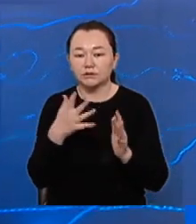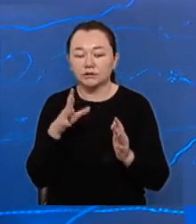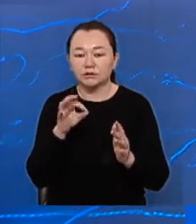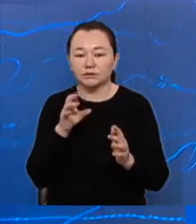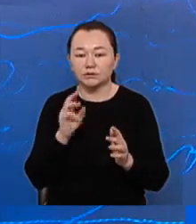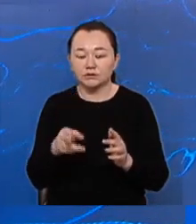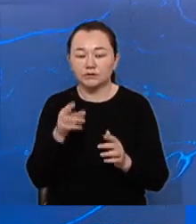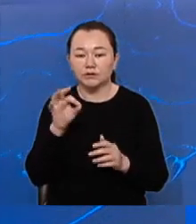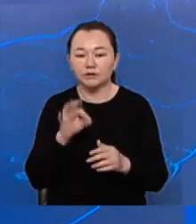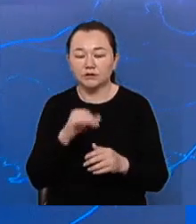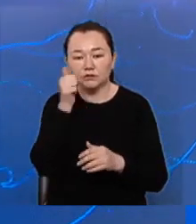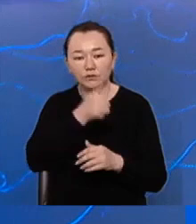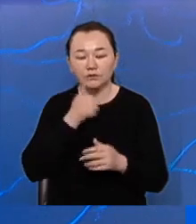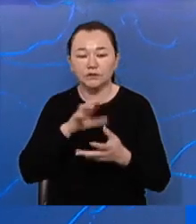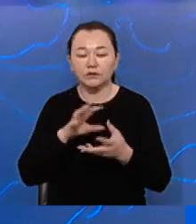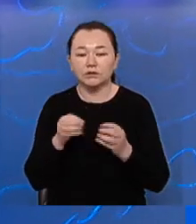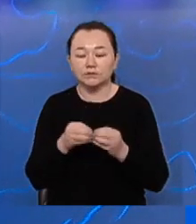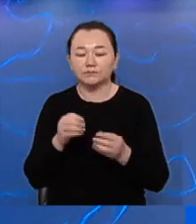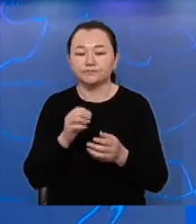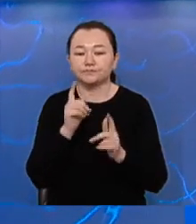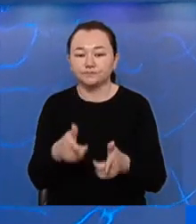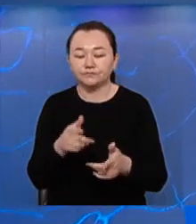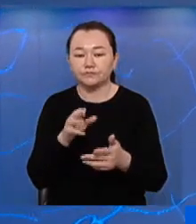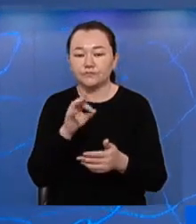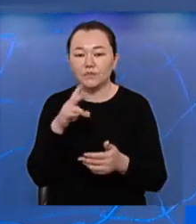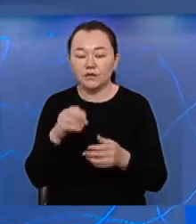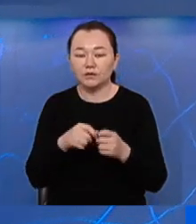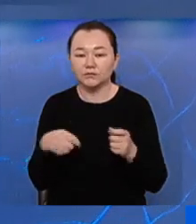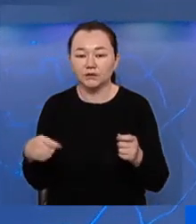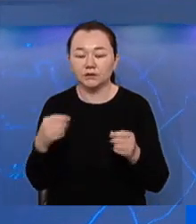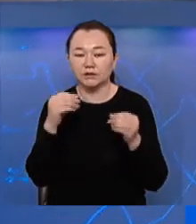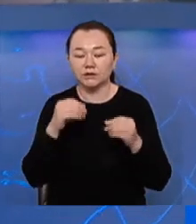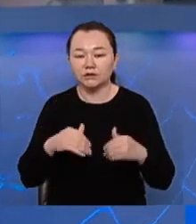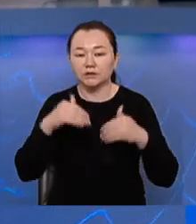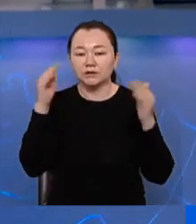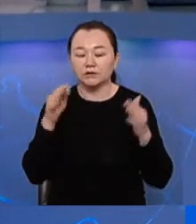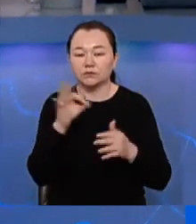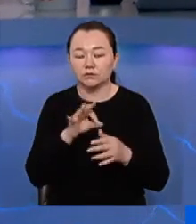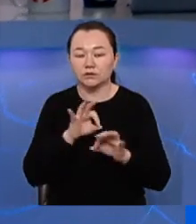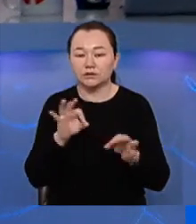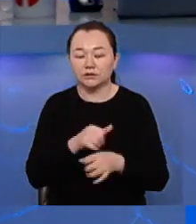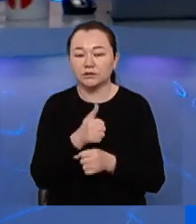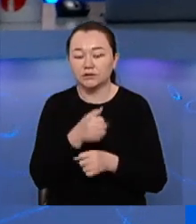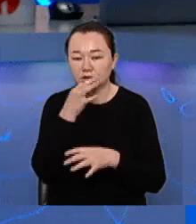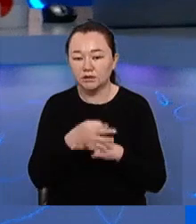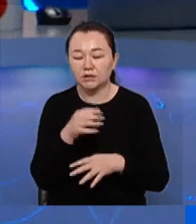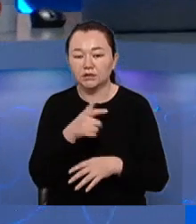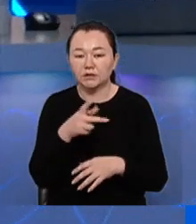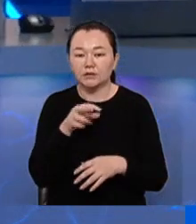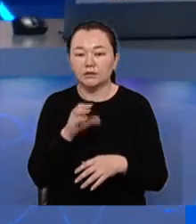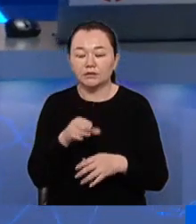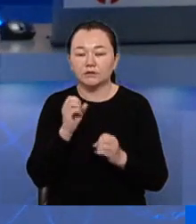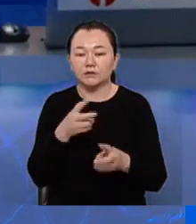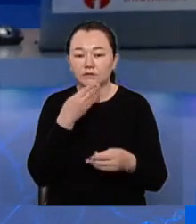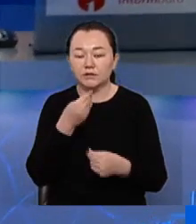процентов годовых заключение принималось на фоне замедления инфляции отметил галамжан перматов Как отразится это